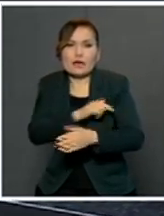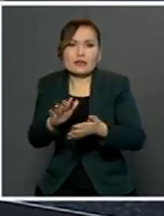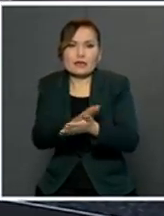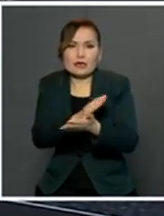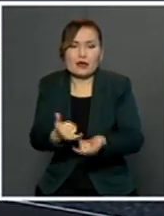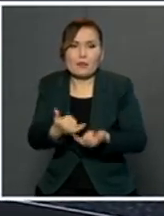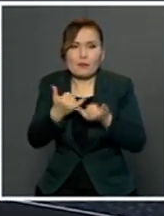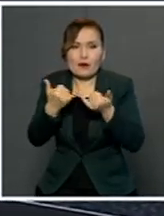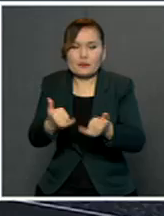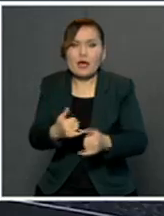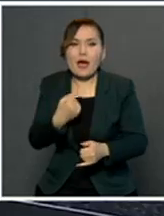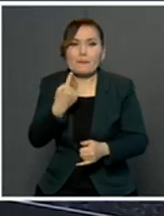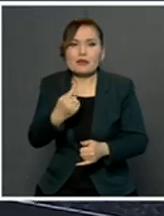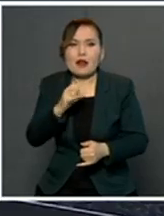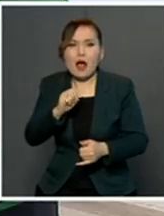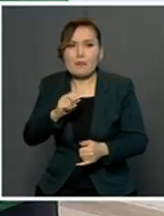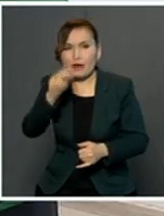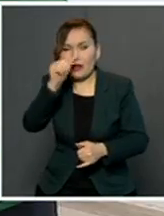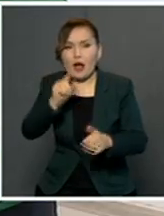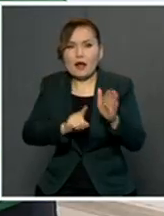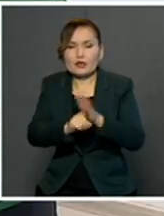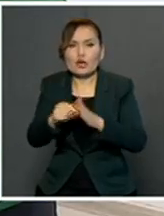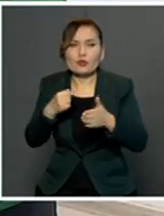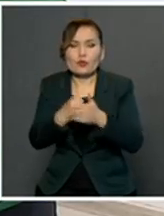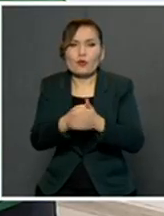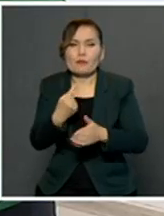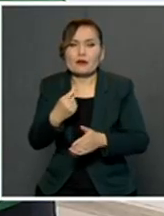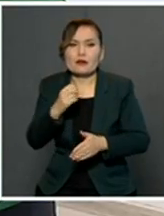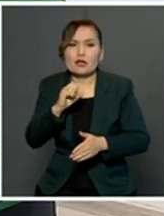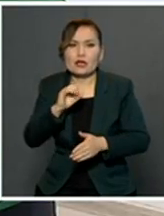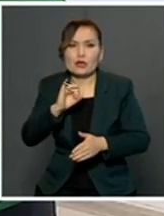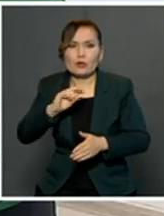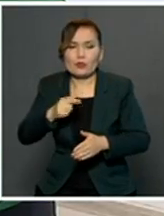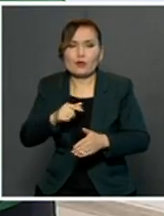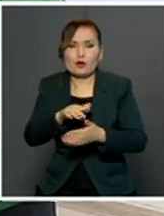құқын 1 сәуірден 1 шілдеге дейін ұзартуды тапсырды.